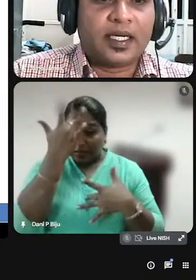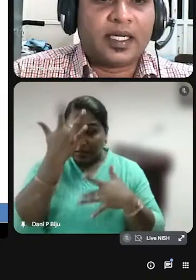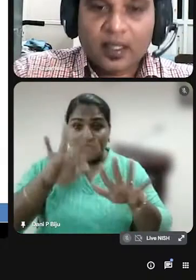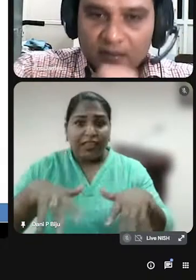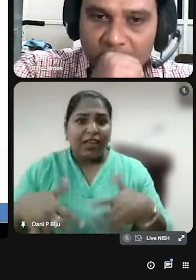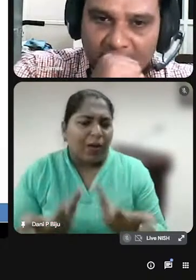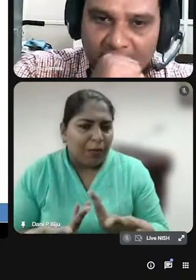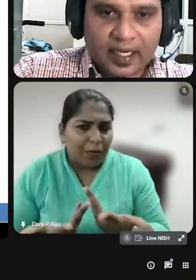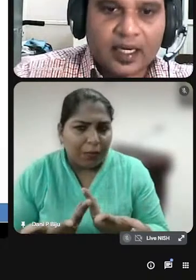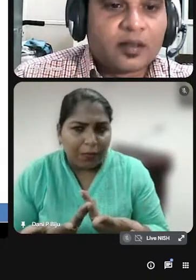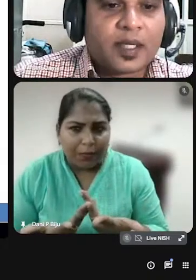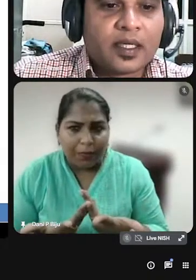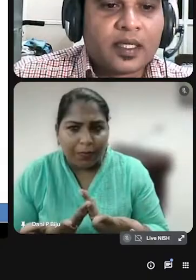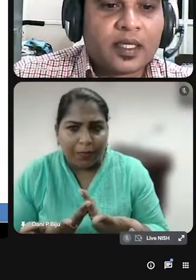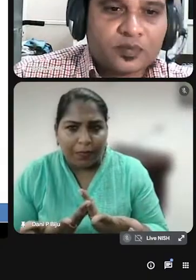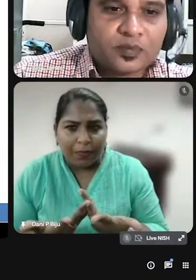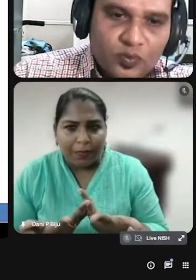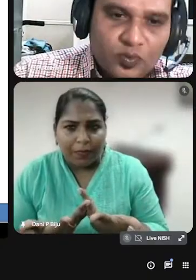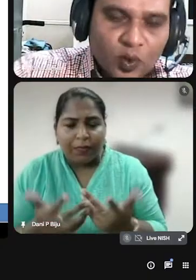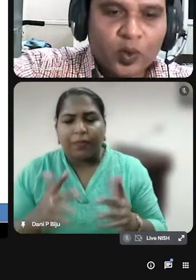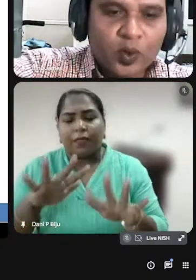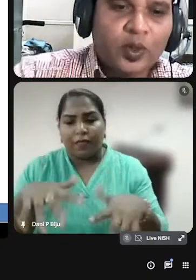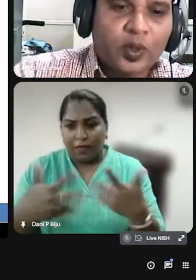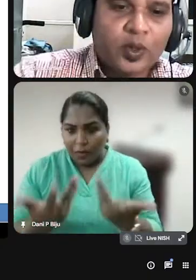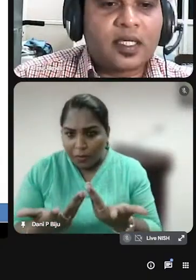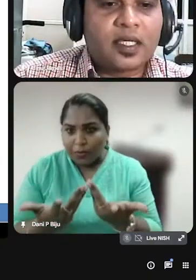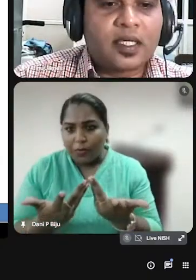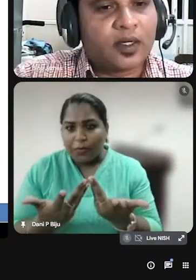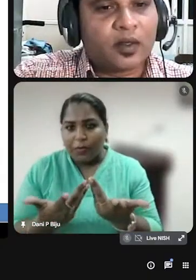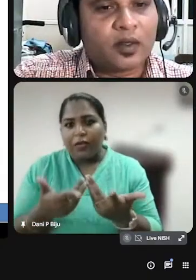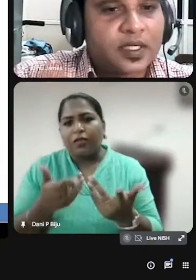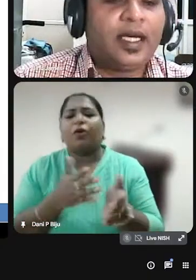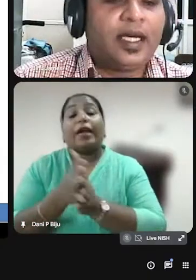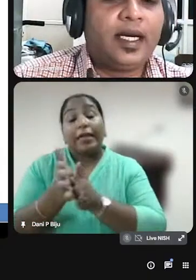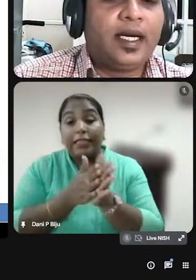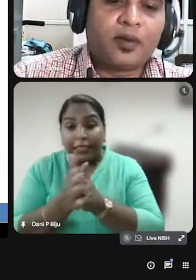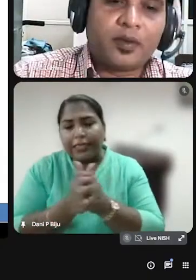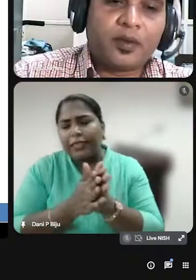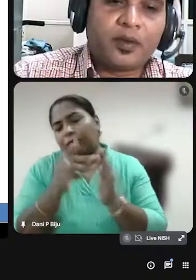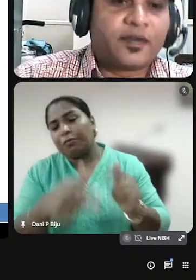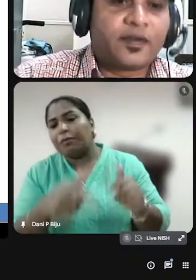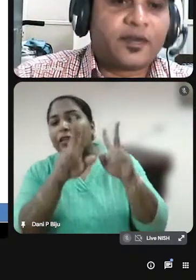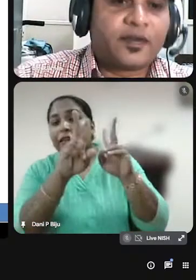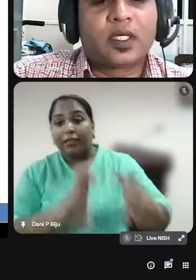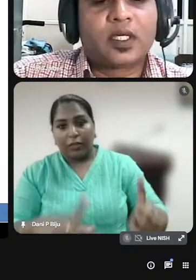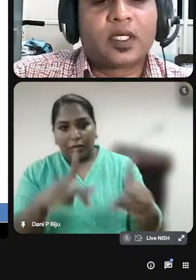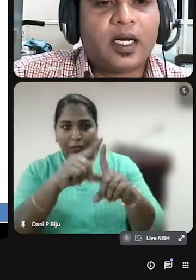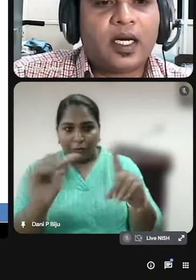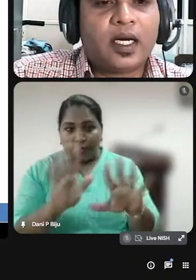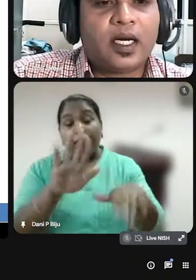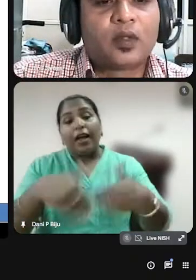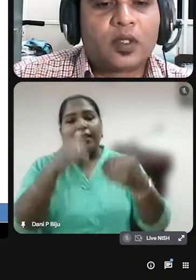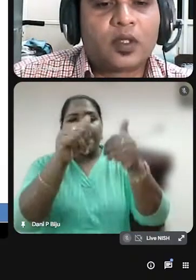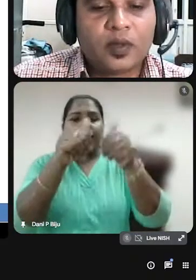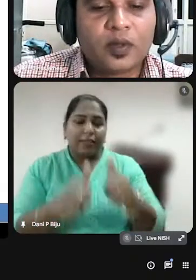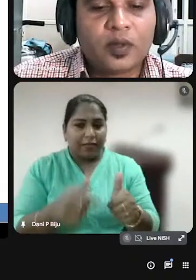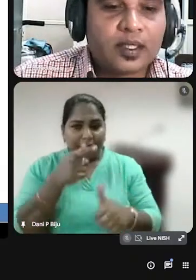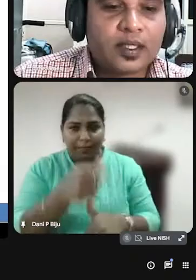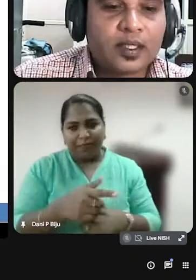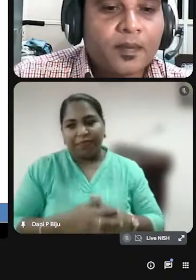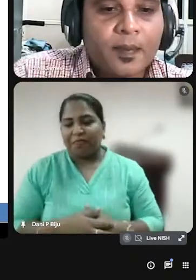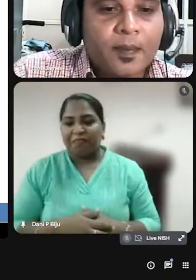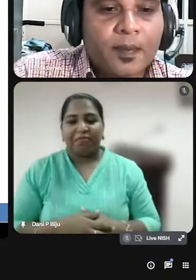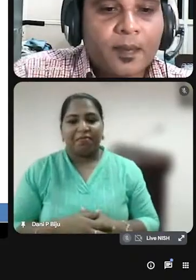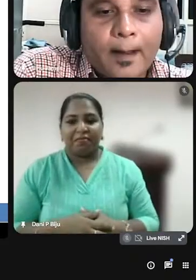മാറ്റങ്ങൾ എങ്ങനെയാണെന്ന് പറയുന്ന ഒരു ഇൻട്രസ്റ്റിംഗ് ആയിട്ടുള്ള ഒരു സ്റ്റഡിയുടെ ഒരു റെഫറൻസും കൂടെ ഞാൻ ആഡ് ചെയ്തു എന്നുള്ളതേ ഉള്ളൂ. നെക്സ്റ്റ്